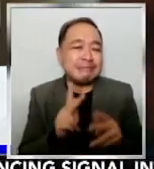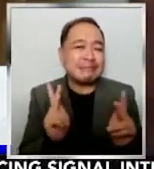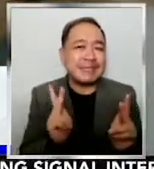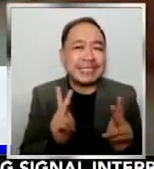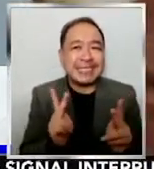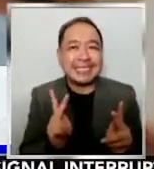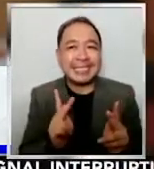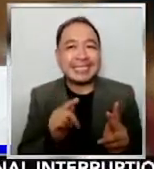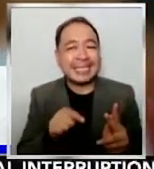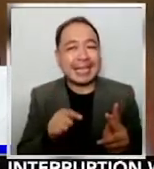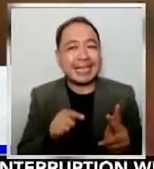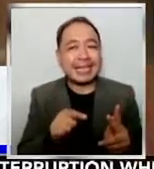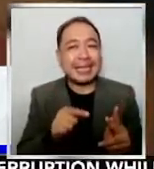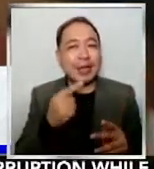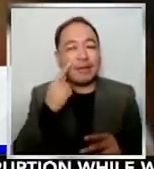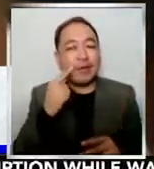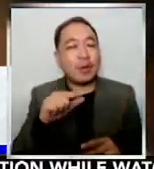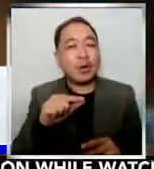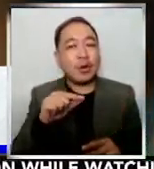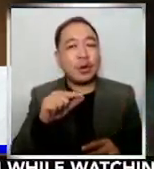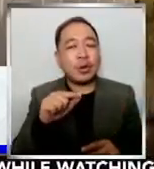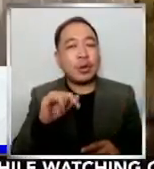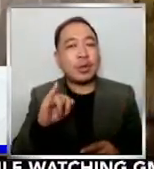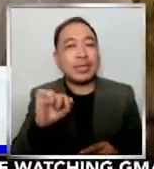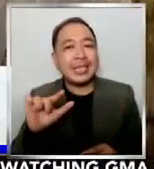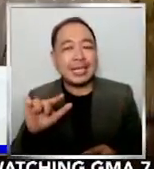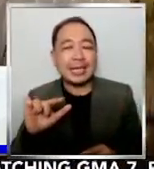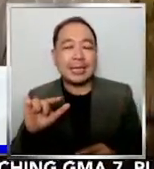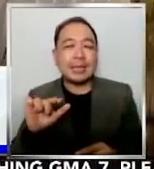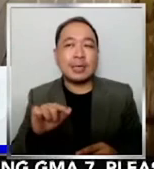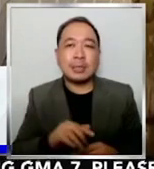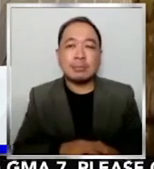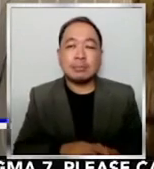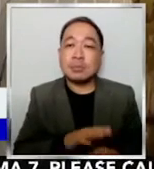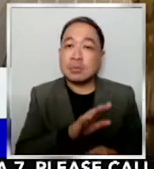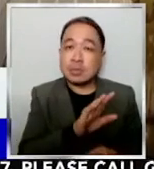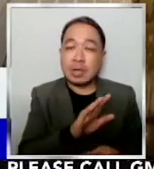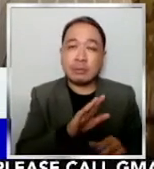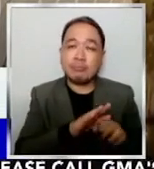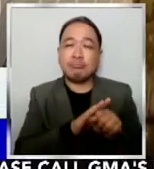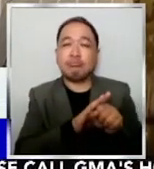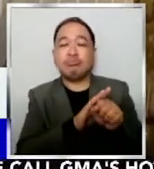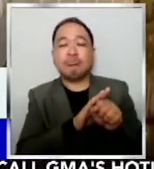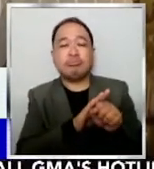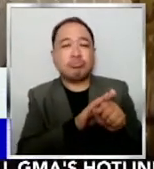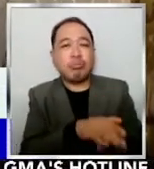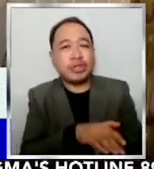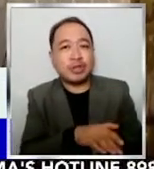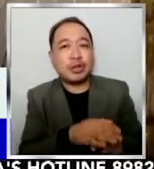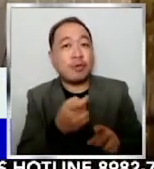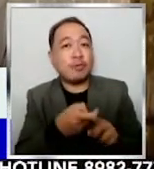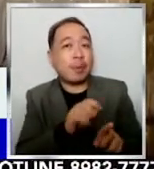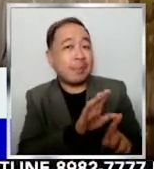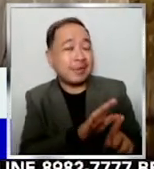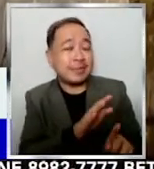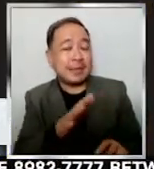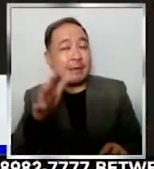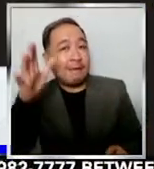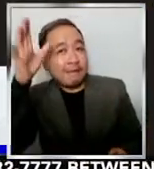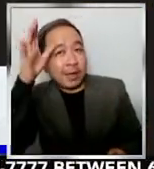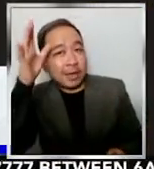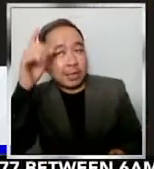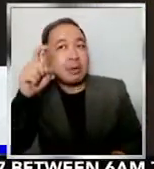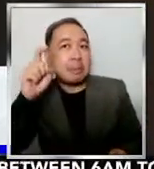ginagampanan ni Gil Cuerva. Matindi yung pressure sa kanya from his dad to, you know, fulfill his destiny.